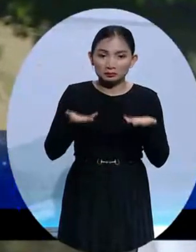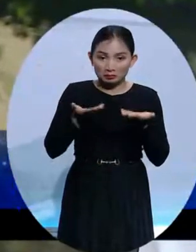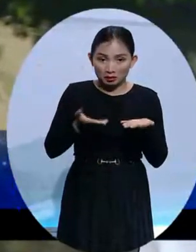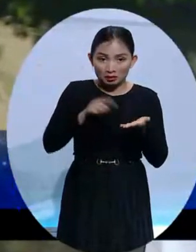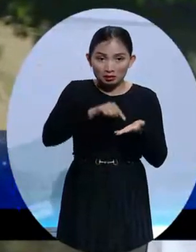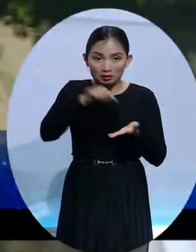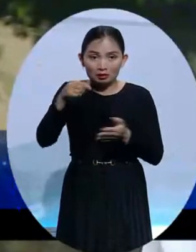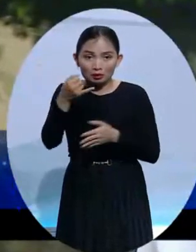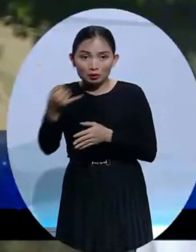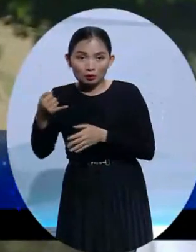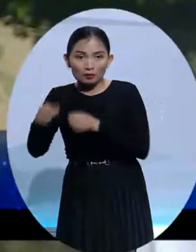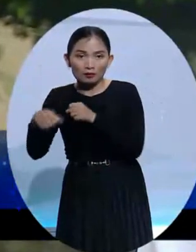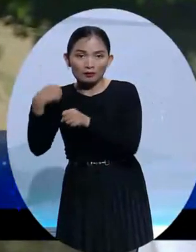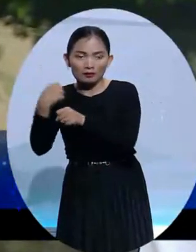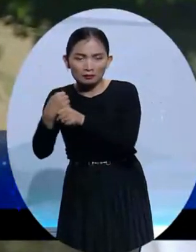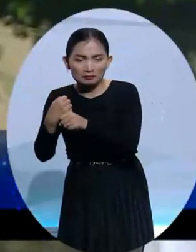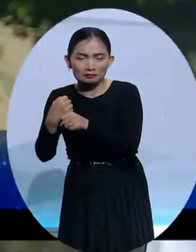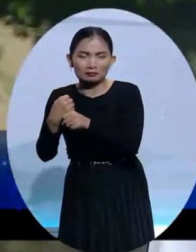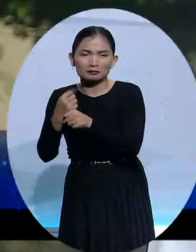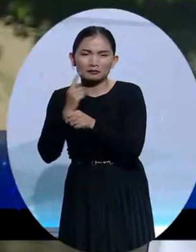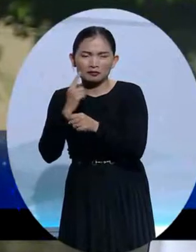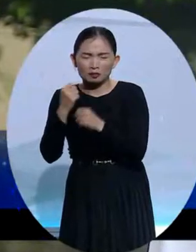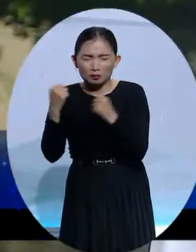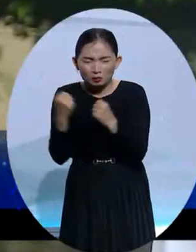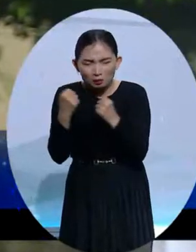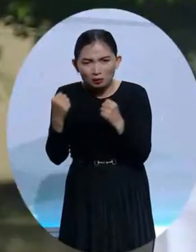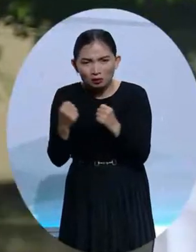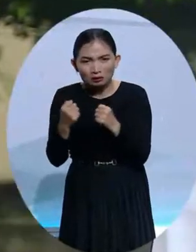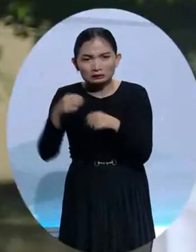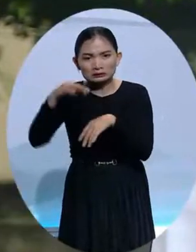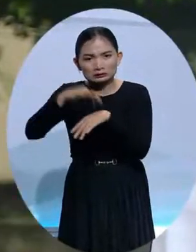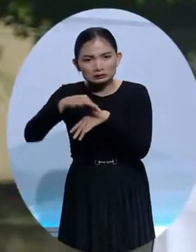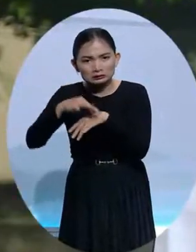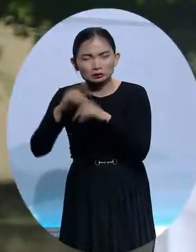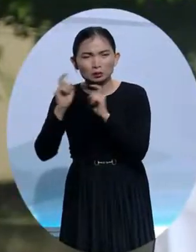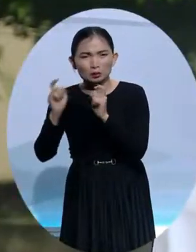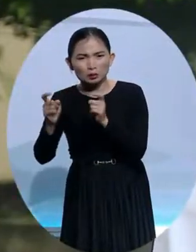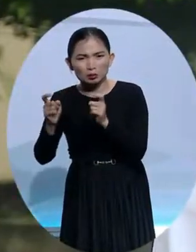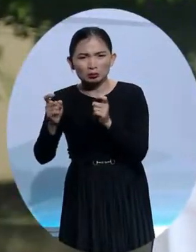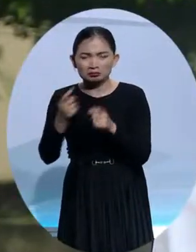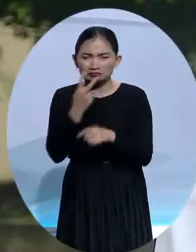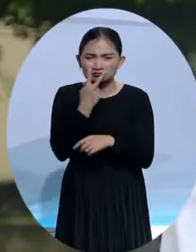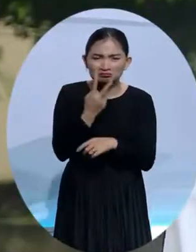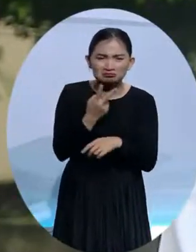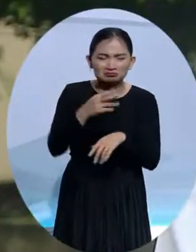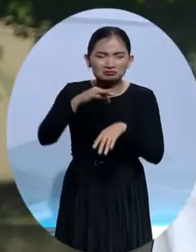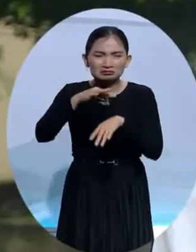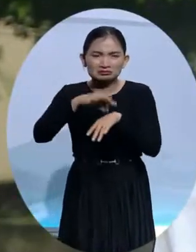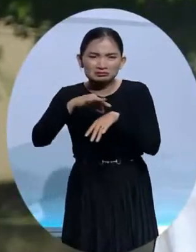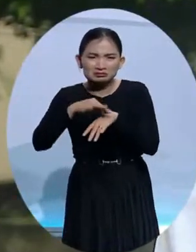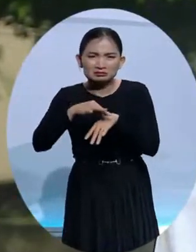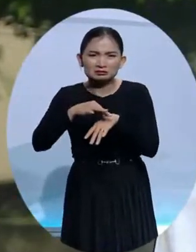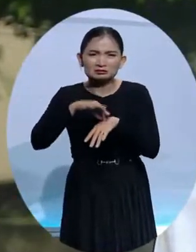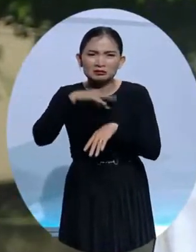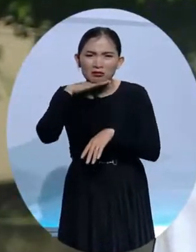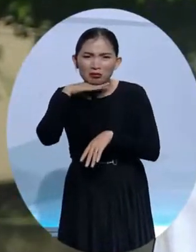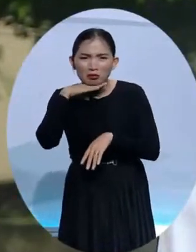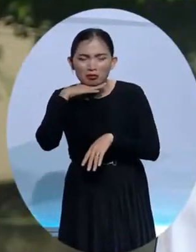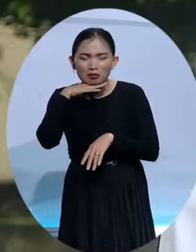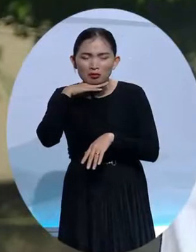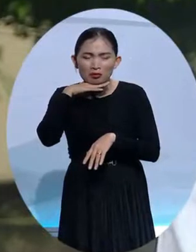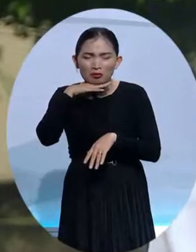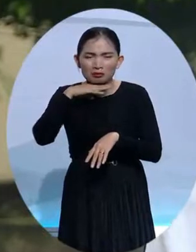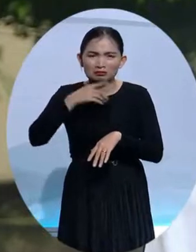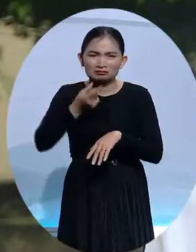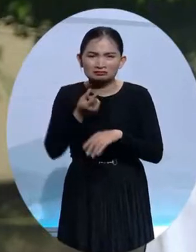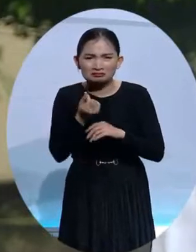Đán. Tuy nhiên là trong thời gian vừa qua thì chúng ta biết rồi là cái giá thịt lợn ở các nước xung quanh có sự biến động rất lớn.